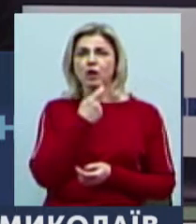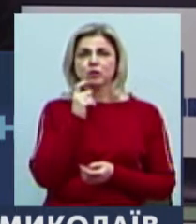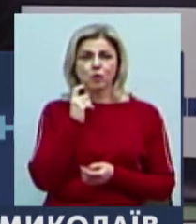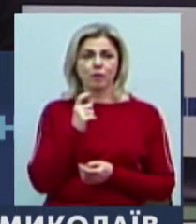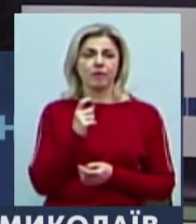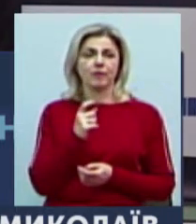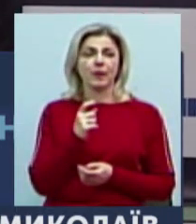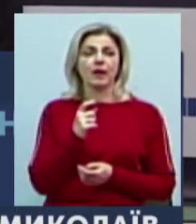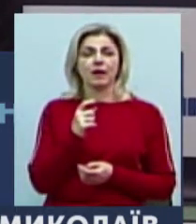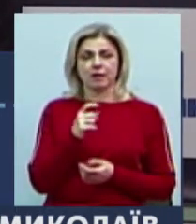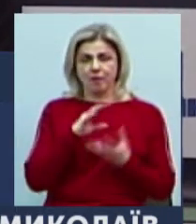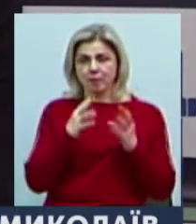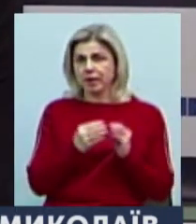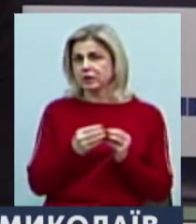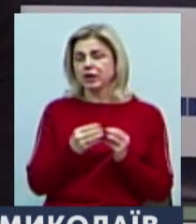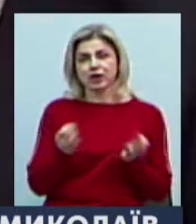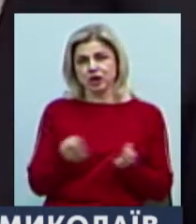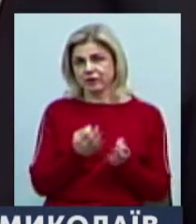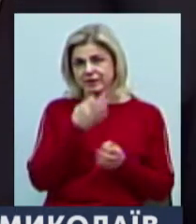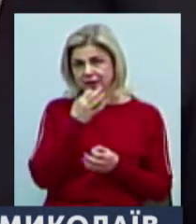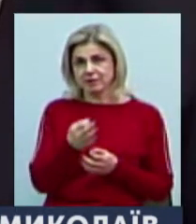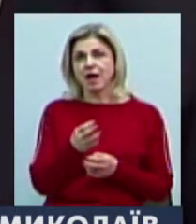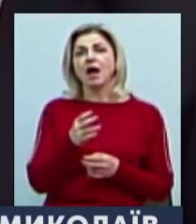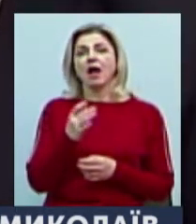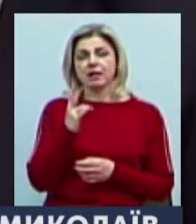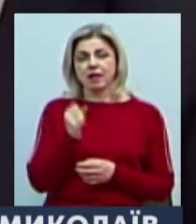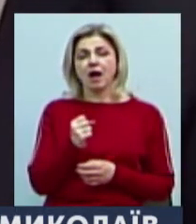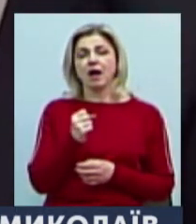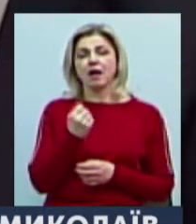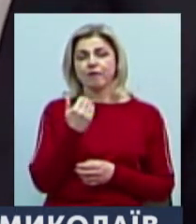кінцівку. В принципі, більше немає чого сказати. Наставник господарів